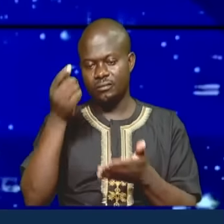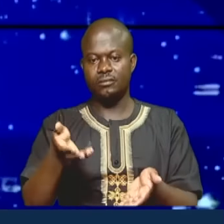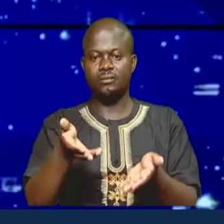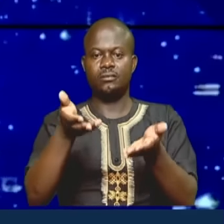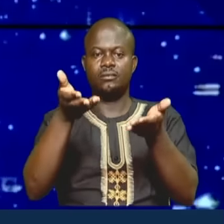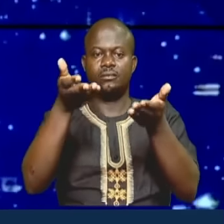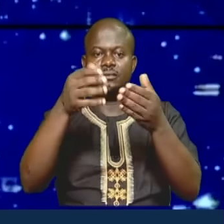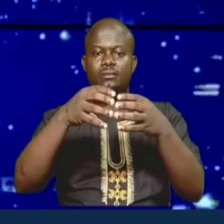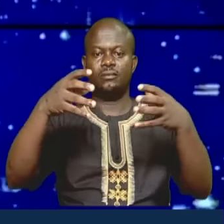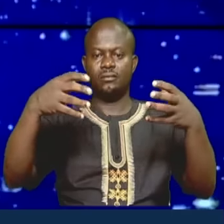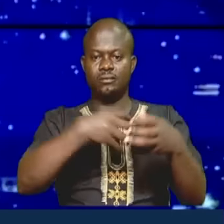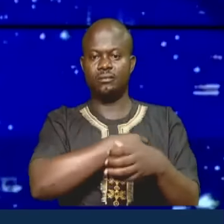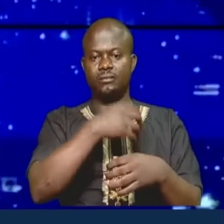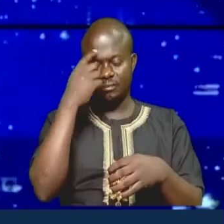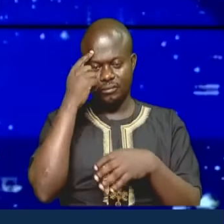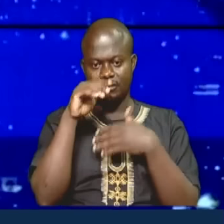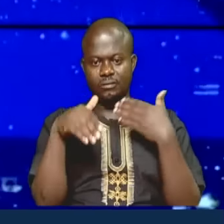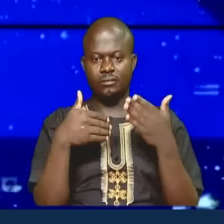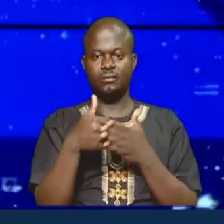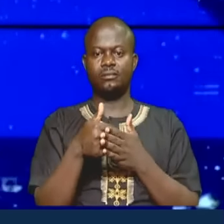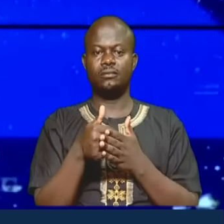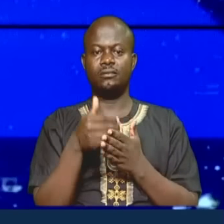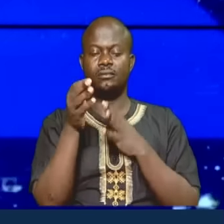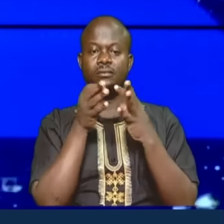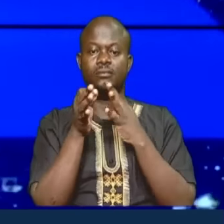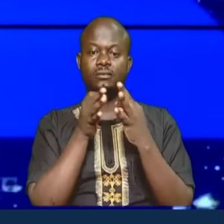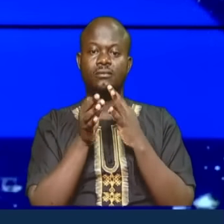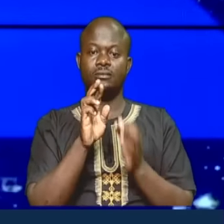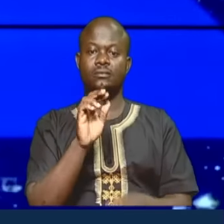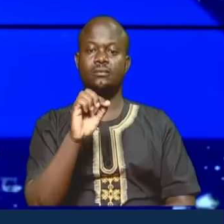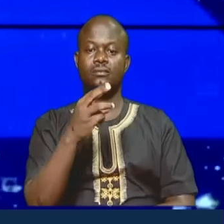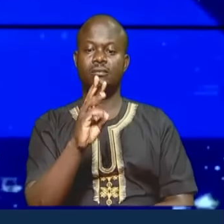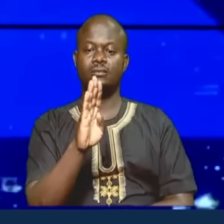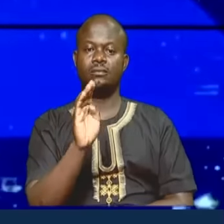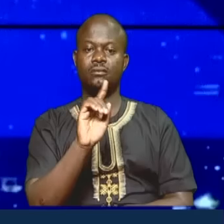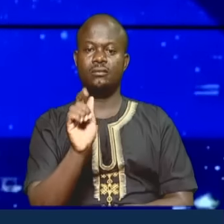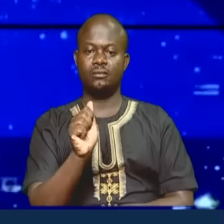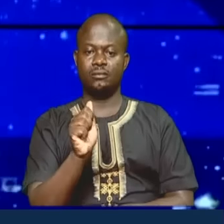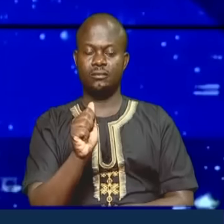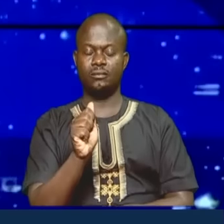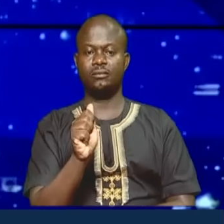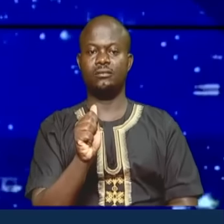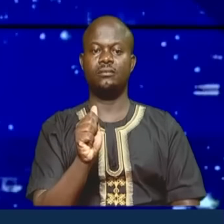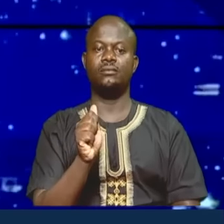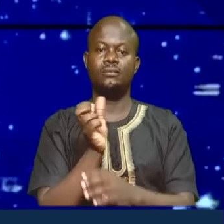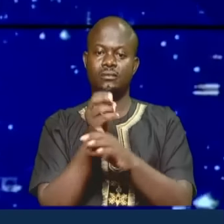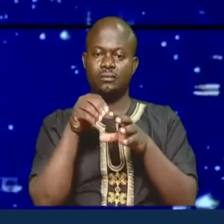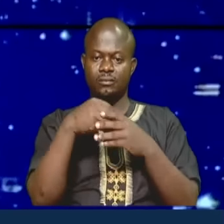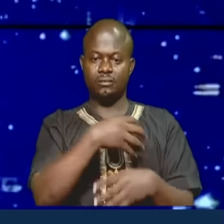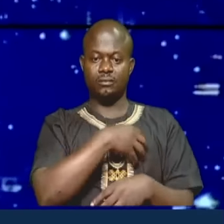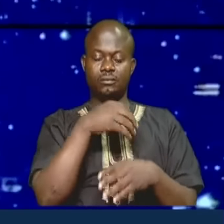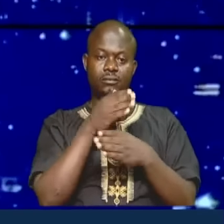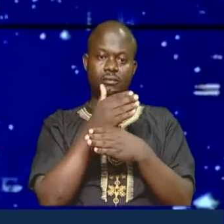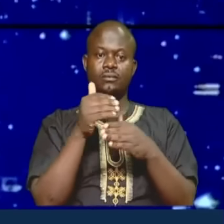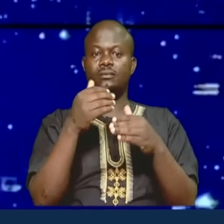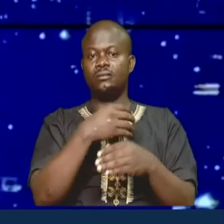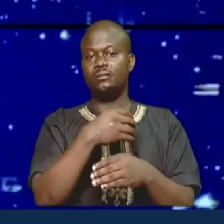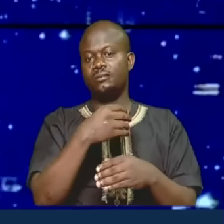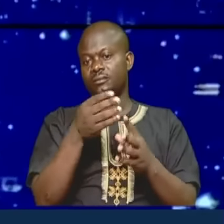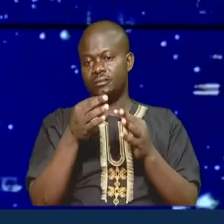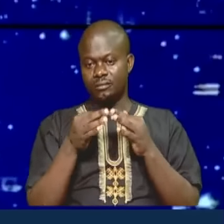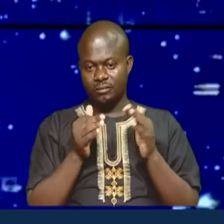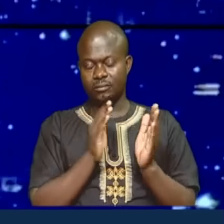ubukungu kuri bose. Ibi rero tukaba twabisobanuriye na Rugwabiza Minegaronar no mujyanama mu bukungu muri Ministeri y'Imari n'Igenamigambi.